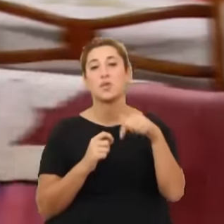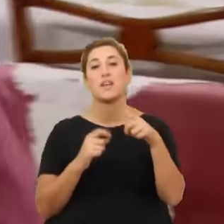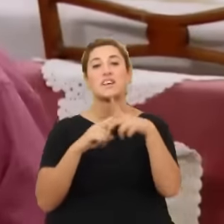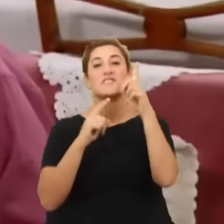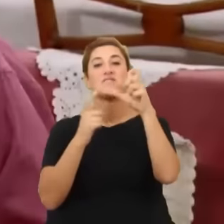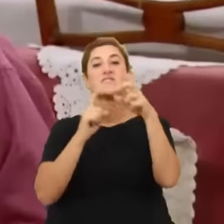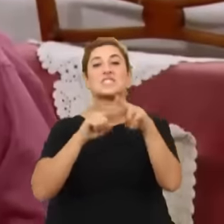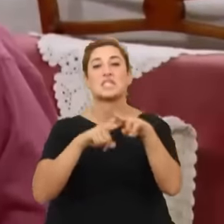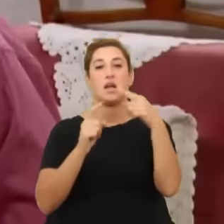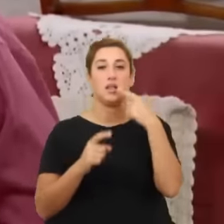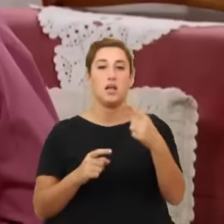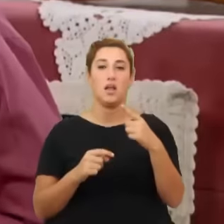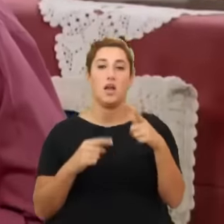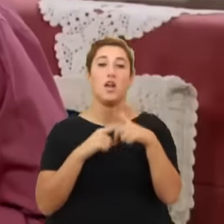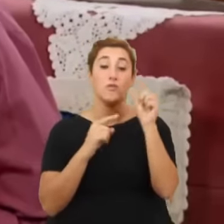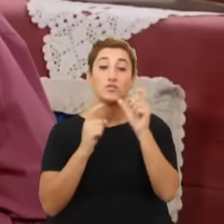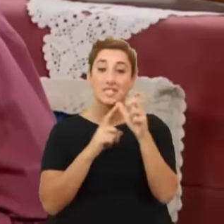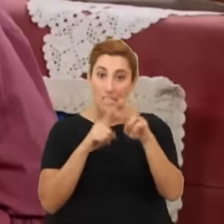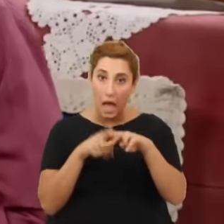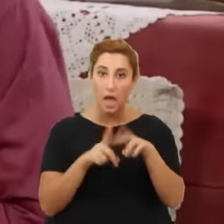fıska derler. Fıska.